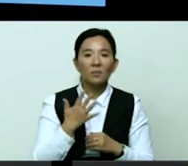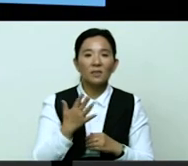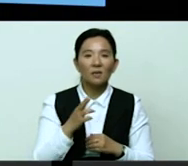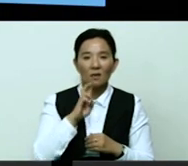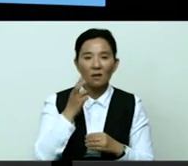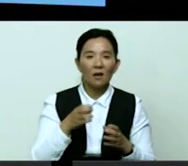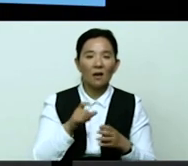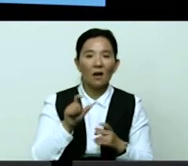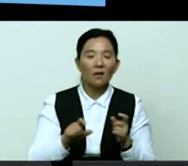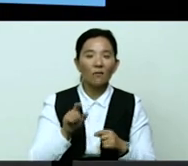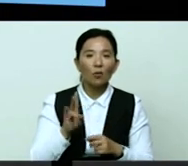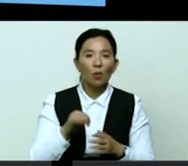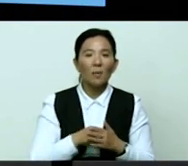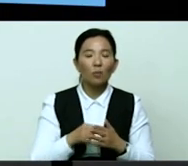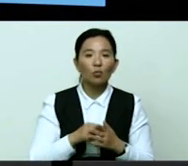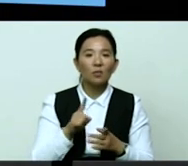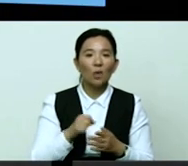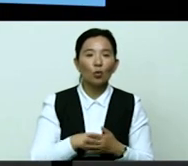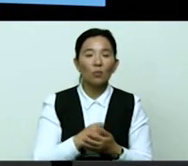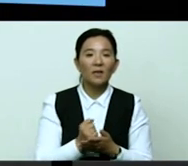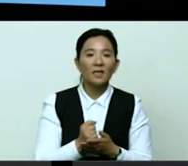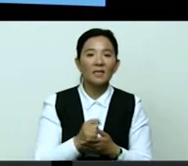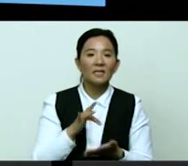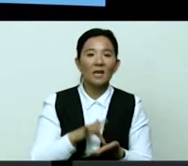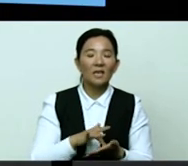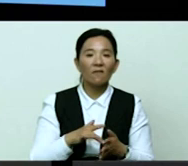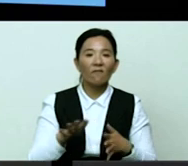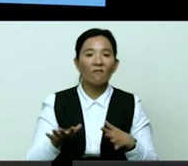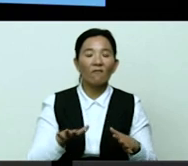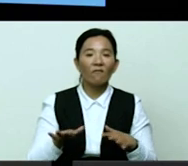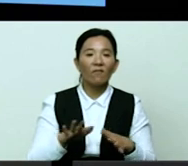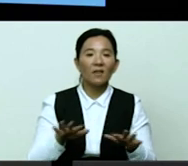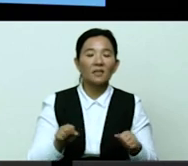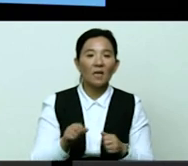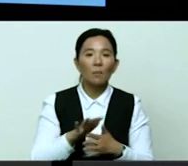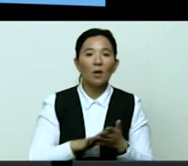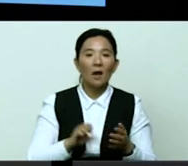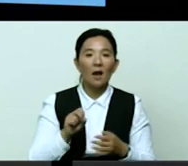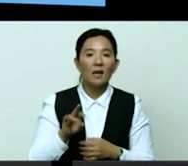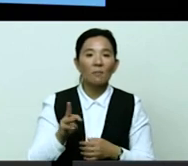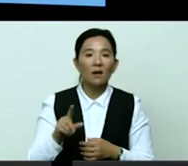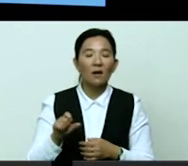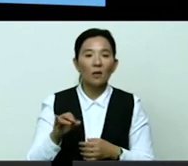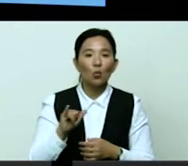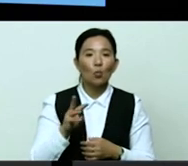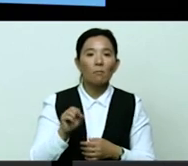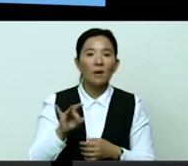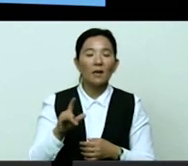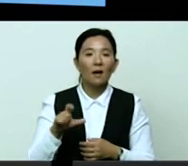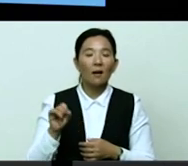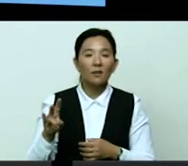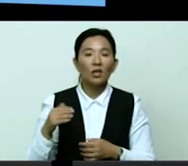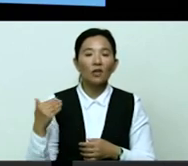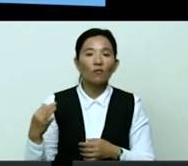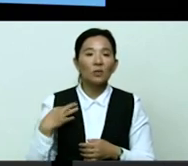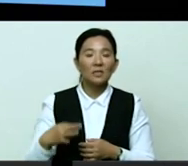ханов, но борьбу за укрепление центральной власти в ханстве продолжили Алимхан, Умархан,